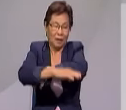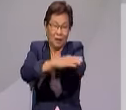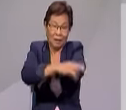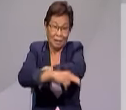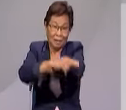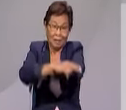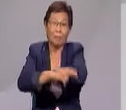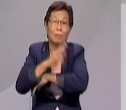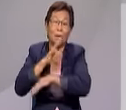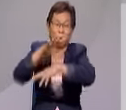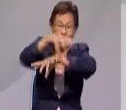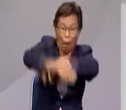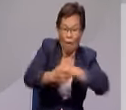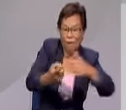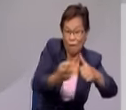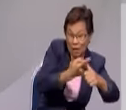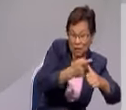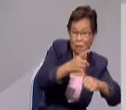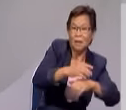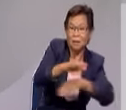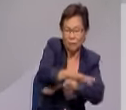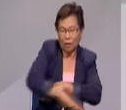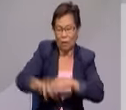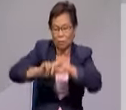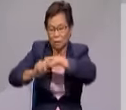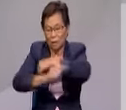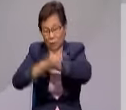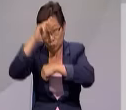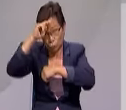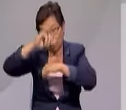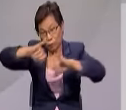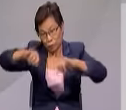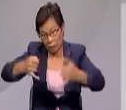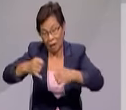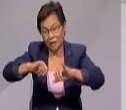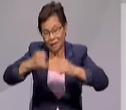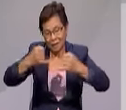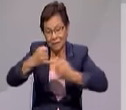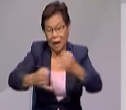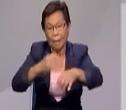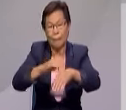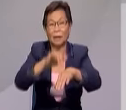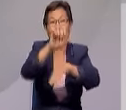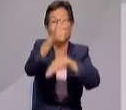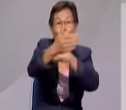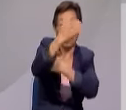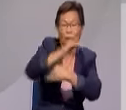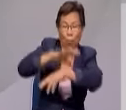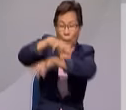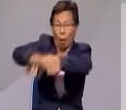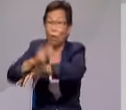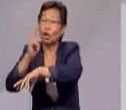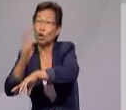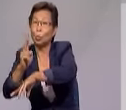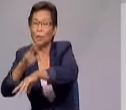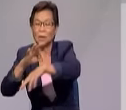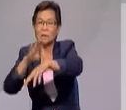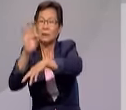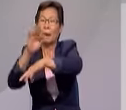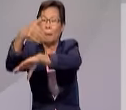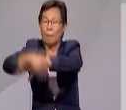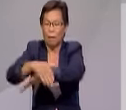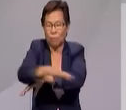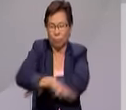Din berkata serbuan pertama dibuat di sekitar Taman Johor Jaya pada 10 pagi, manakala serbuan kedua pada 9 malam